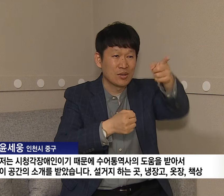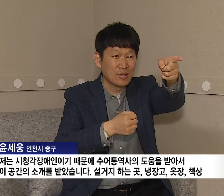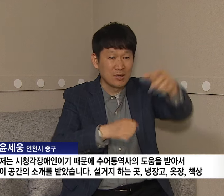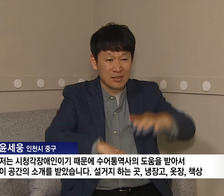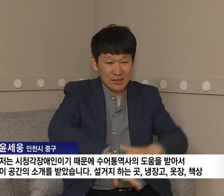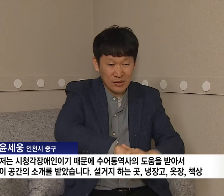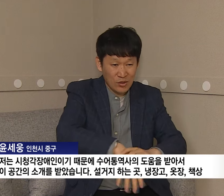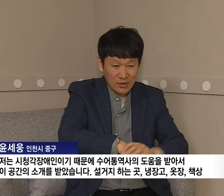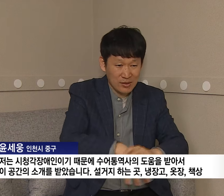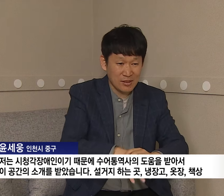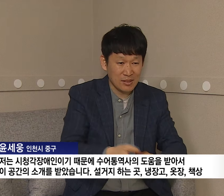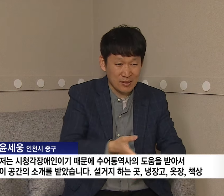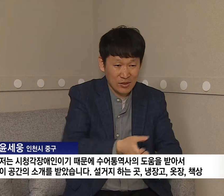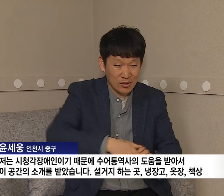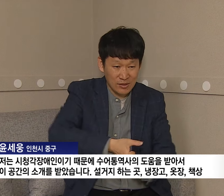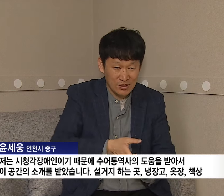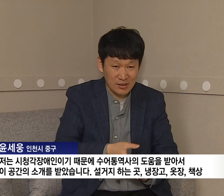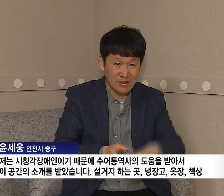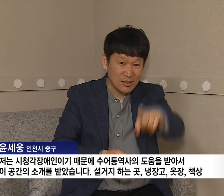받았습니다.